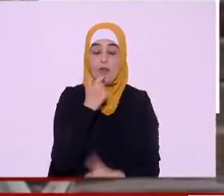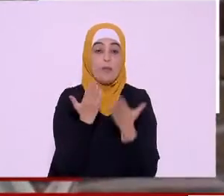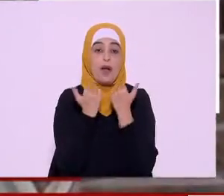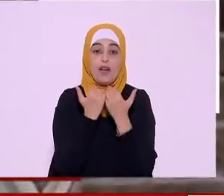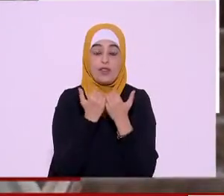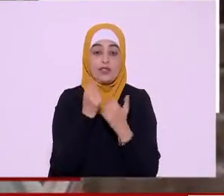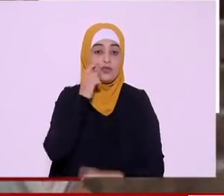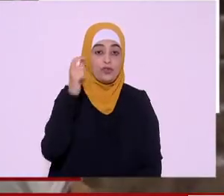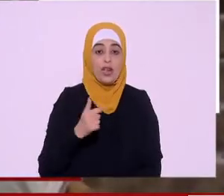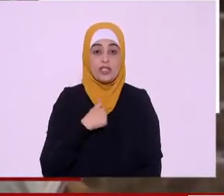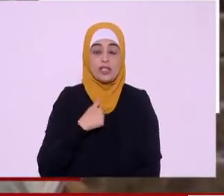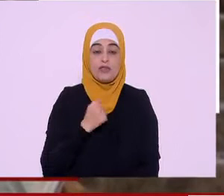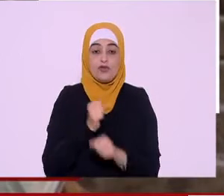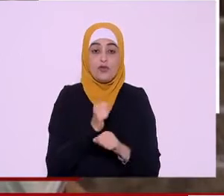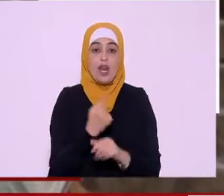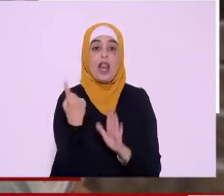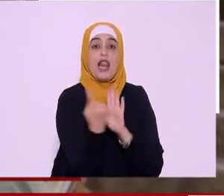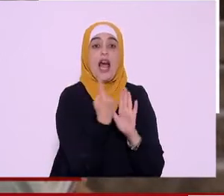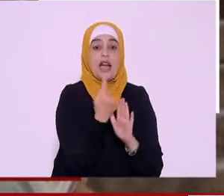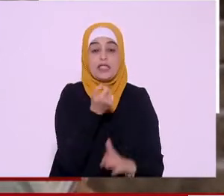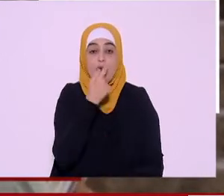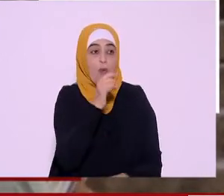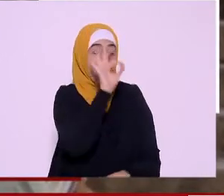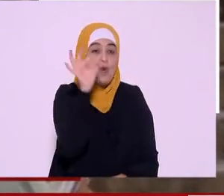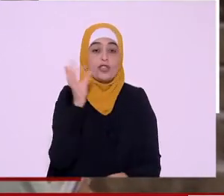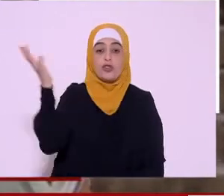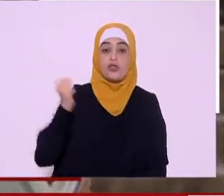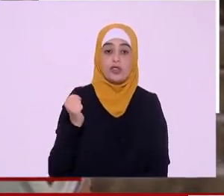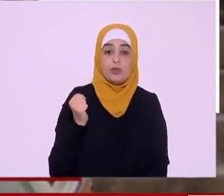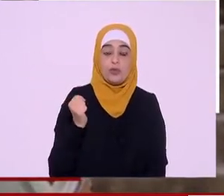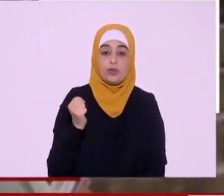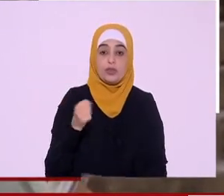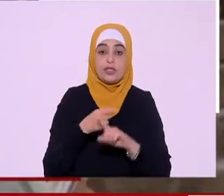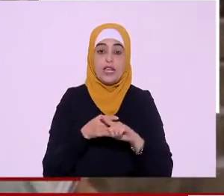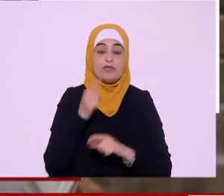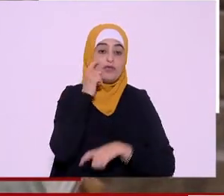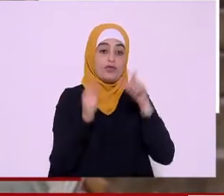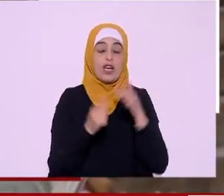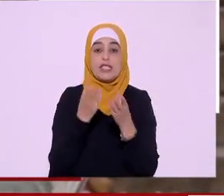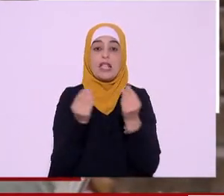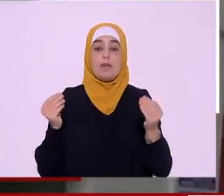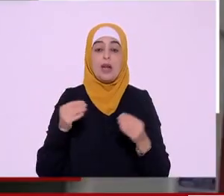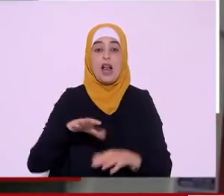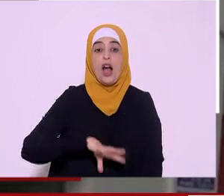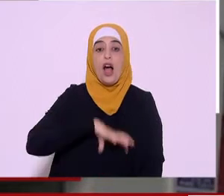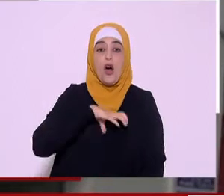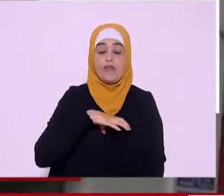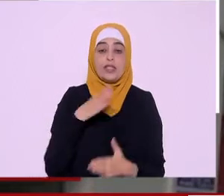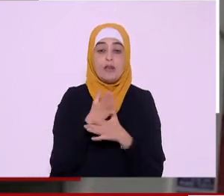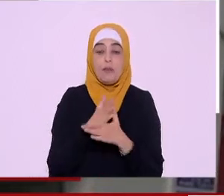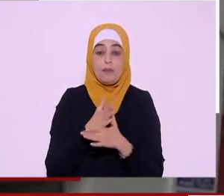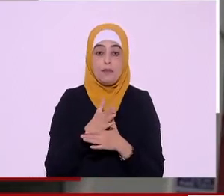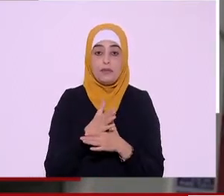الريح في لبنان يصارع وحيدا لتأمين الأدوية من جهة، وعدد كبير أيضا يواجه الخوف إذ أن عدد كبير